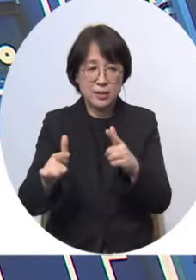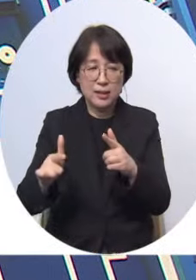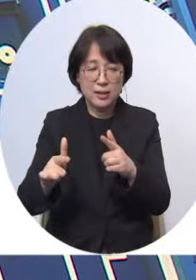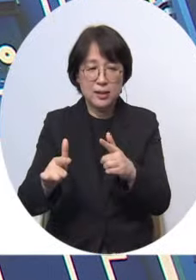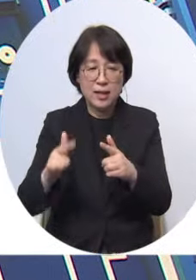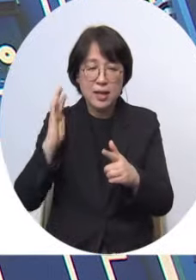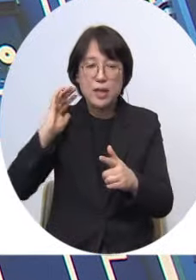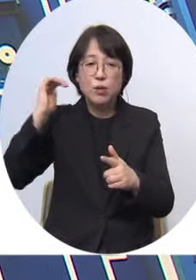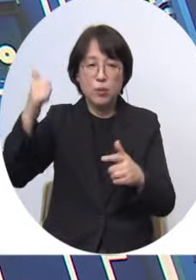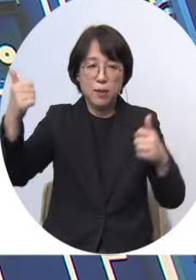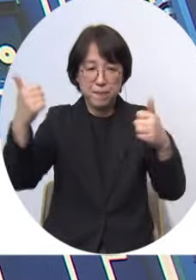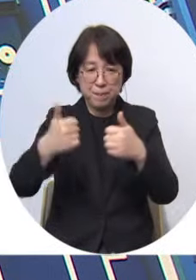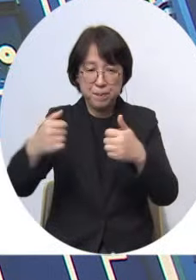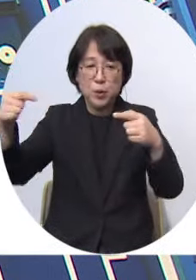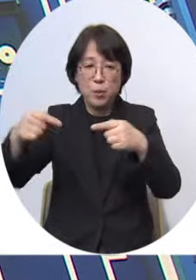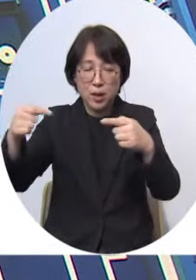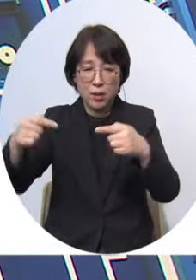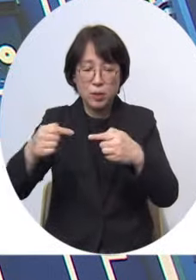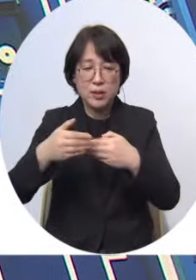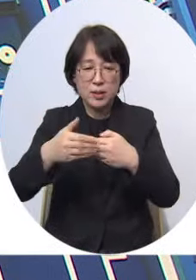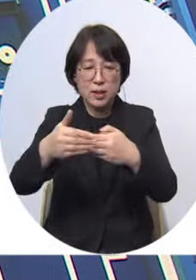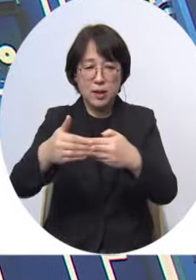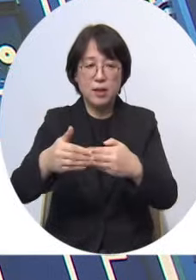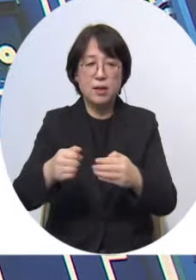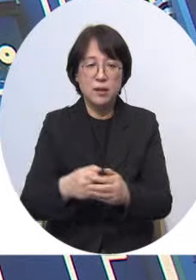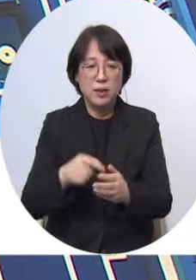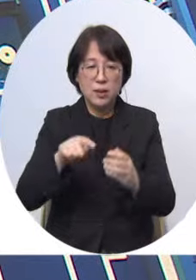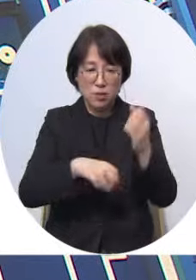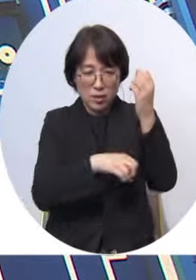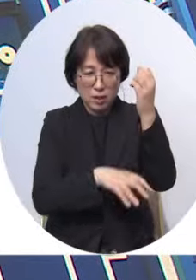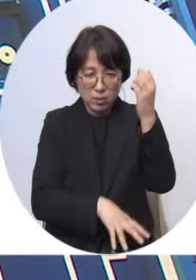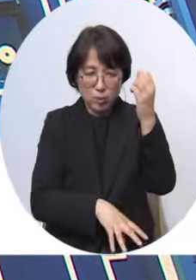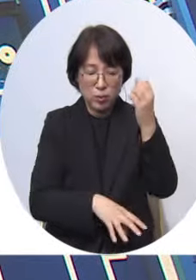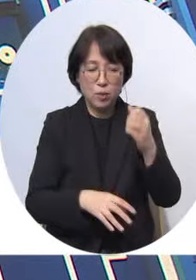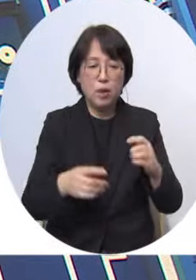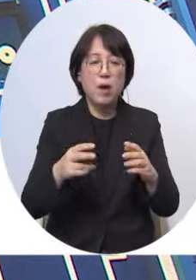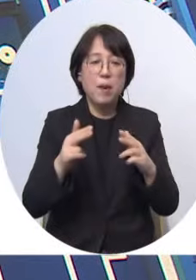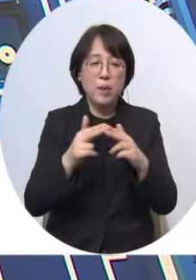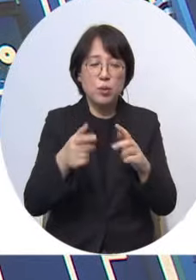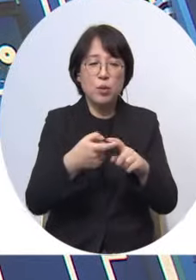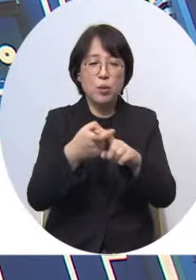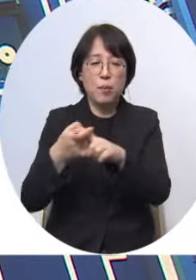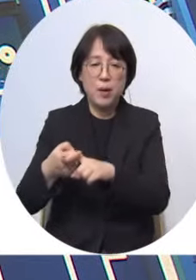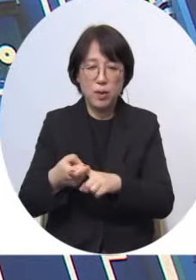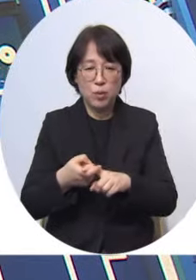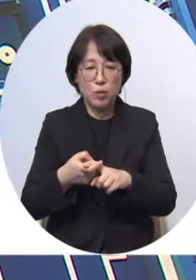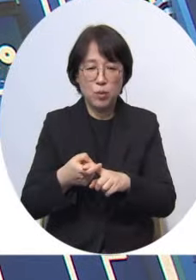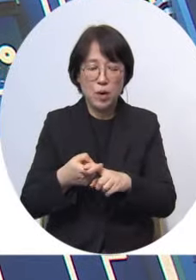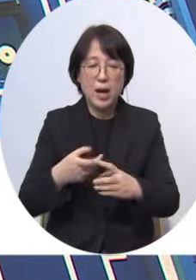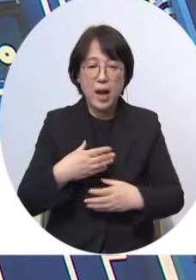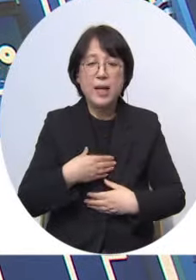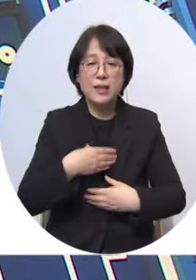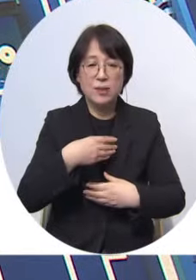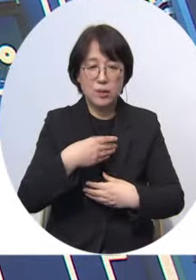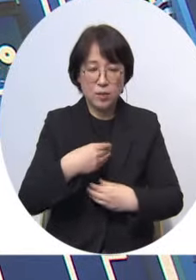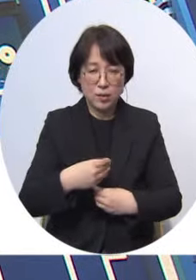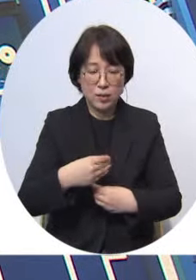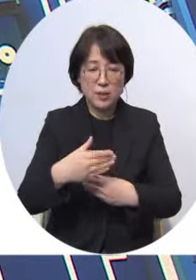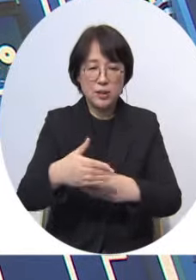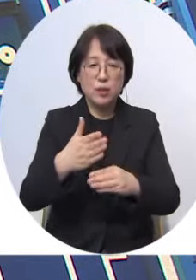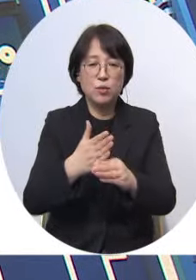정상회교를 진행해왔죠. 이를 통해 다져진 글로벌 반도체 동맹으로 반도체 공급망 안정화에 공을 들이고 있습니다.